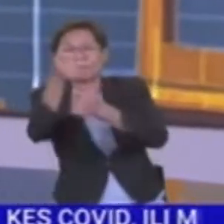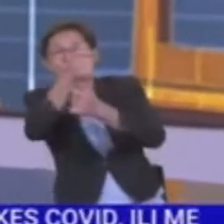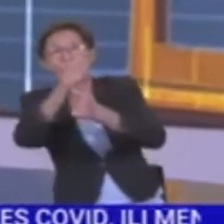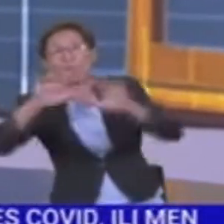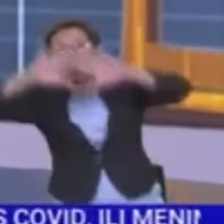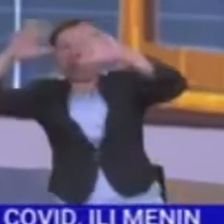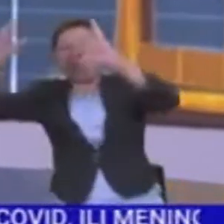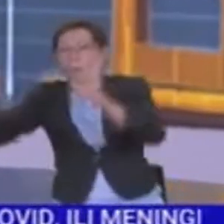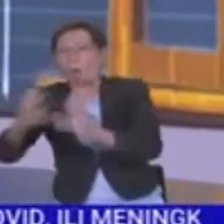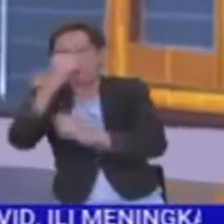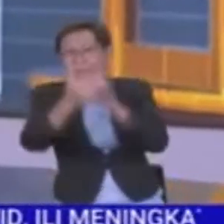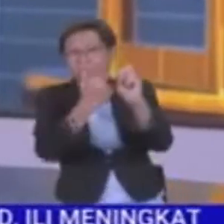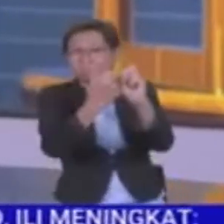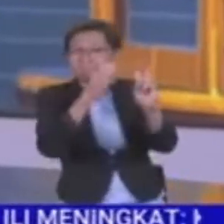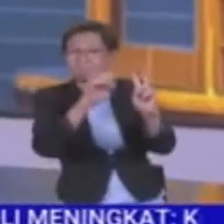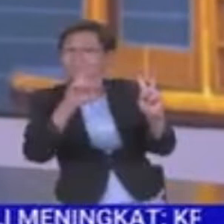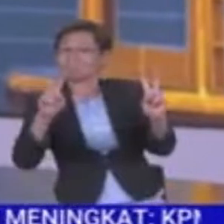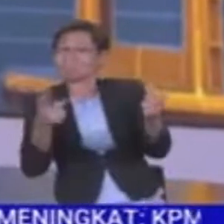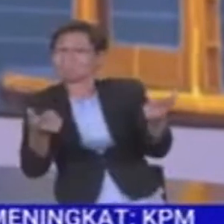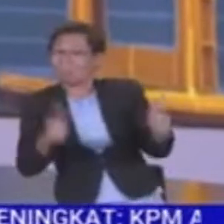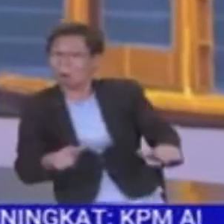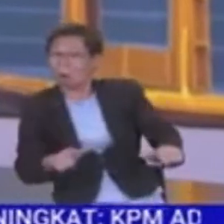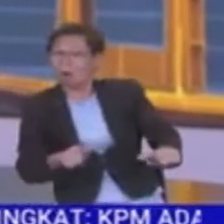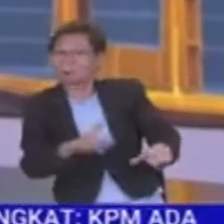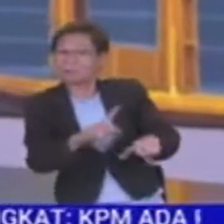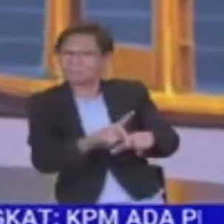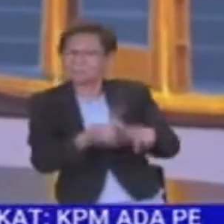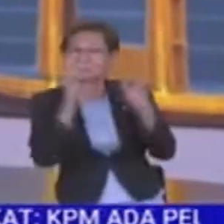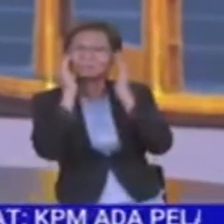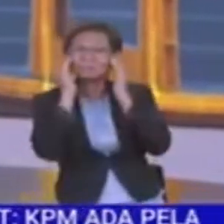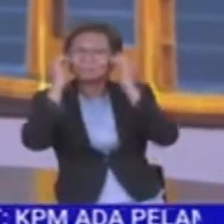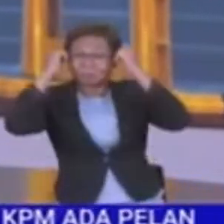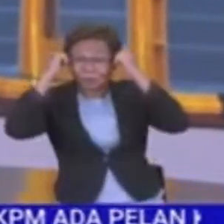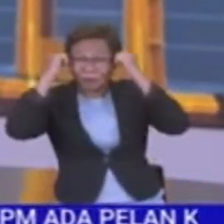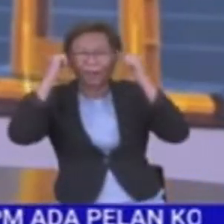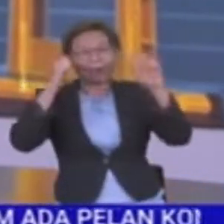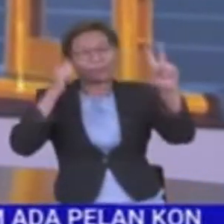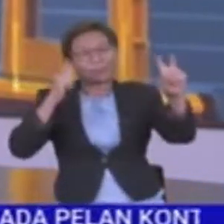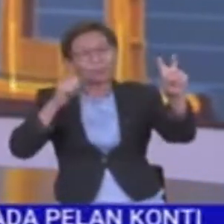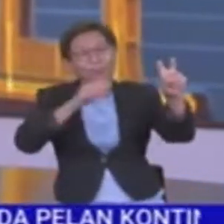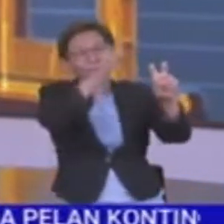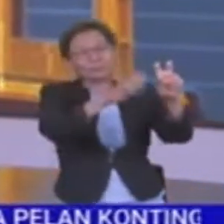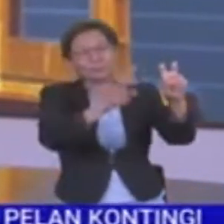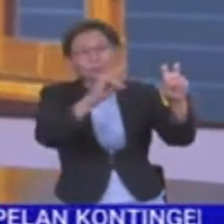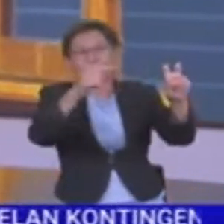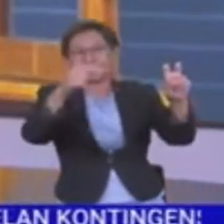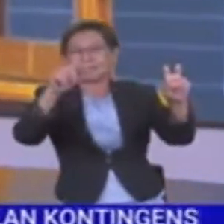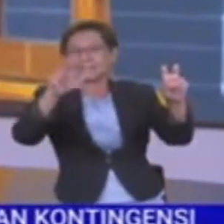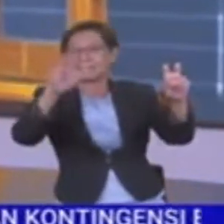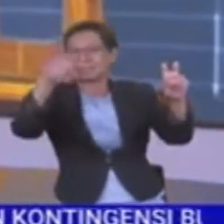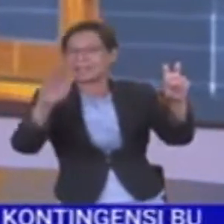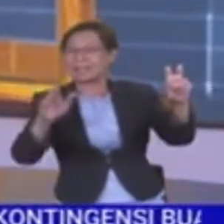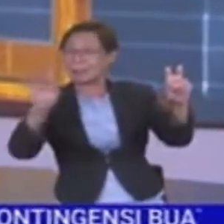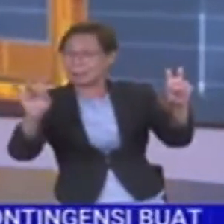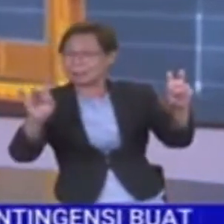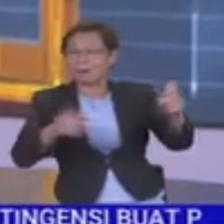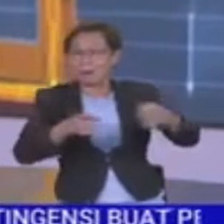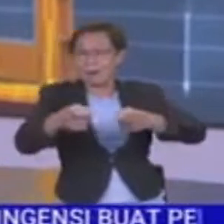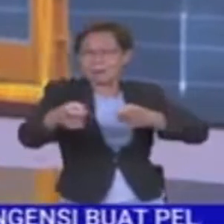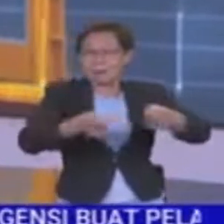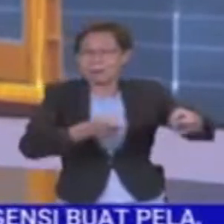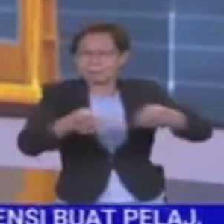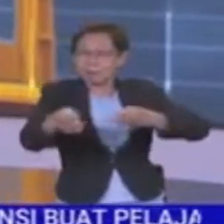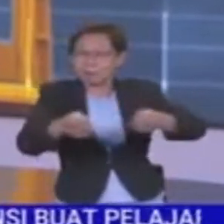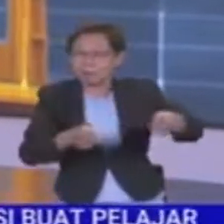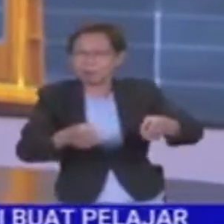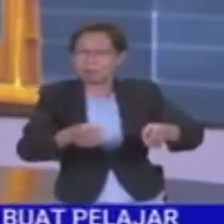sedunia 2022 yang akan berlangsung di Rotterdam Belanda pada 20 julai hingga 3 ogos ini pengurus stand PIN bowling